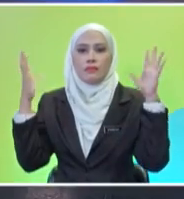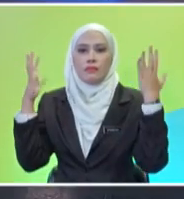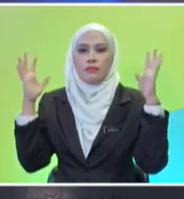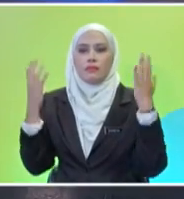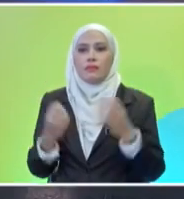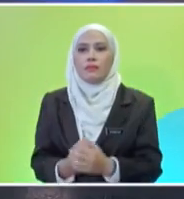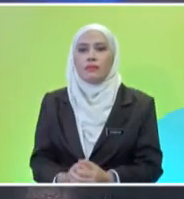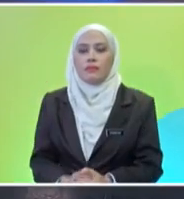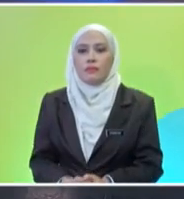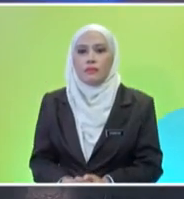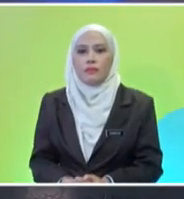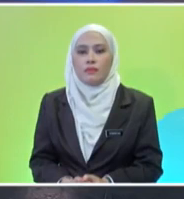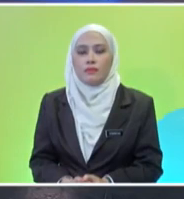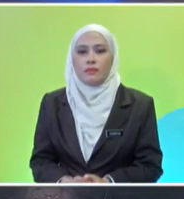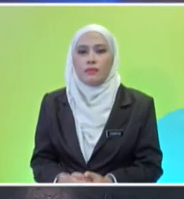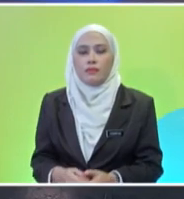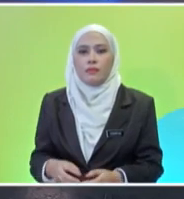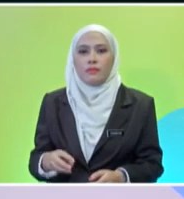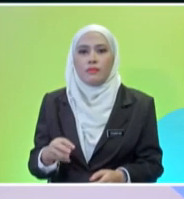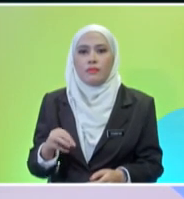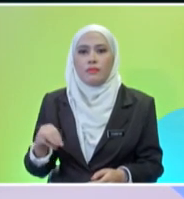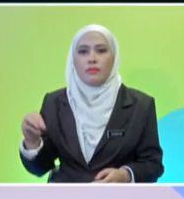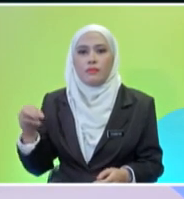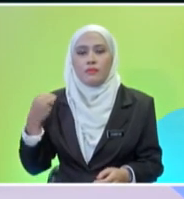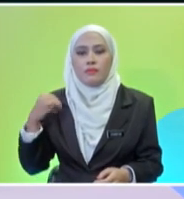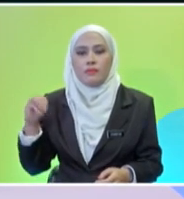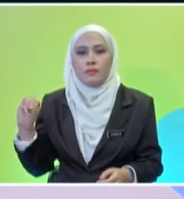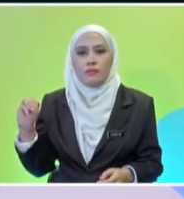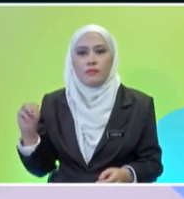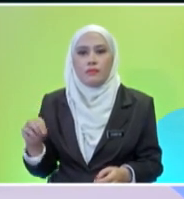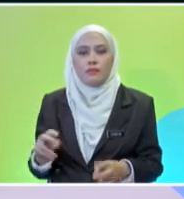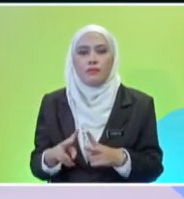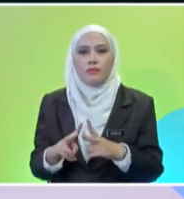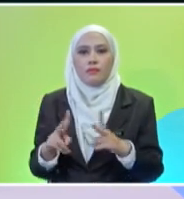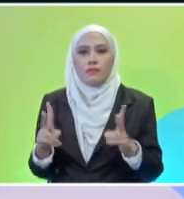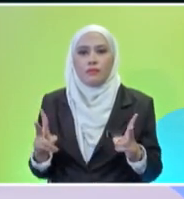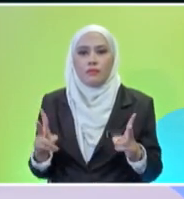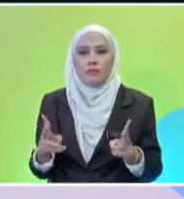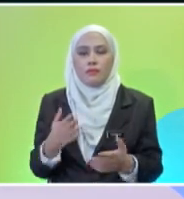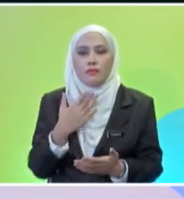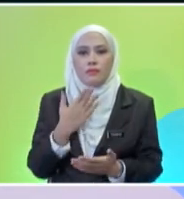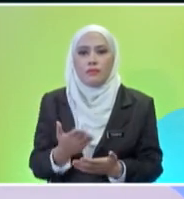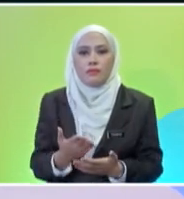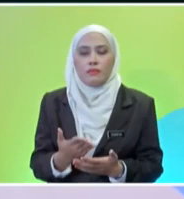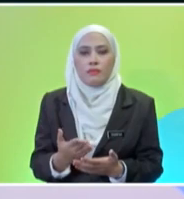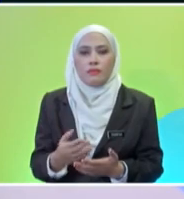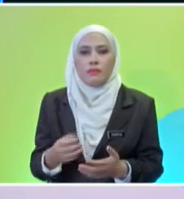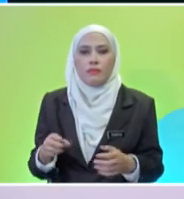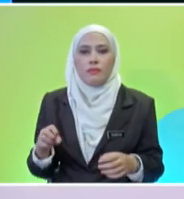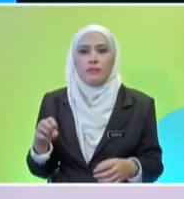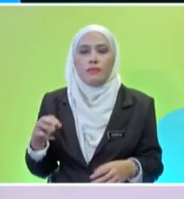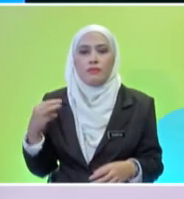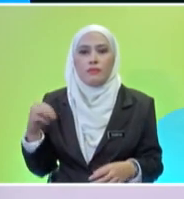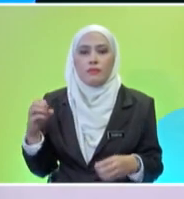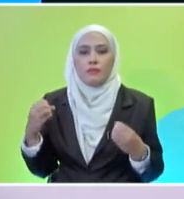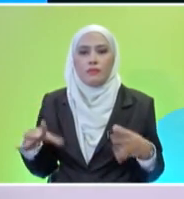Bagaimana dengan prestasi keseluruhannya mereka dapat melanjutkan pencapaian yang baik dan penguasaan yang baik terhadap penggunaan kata